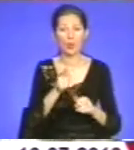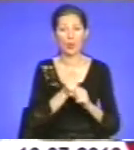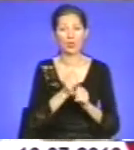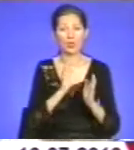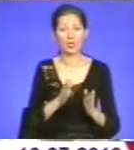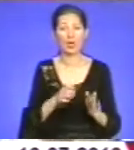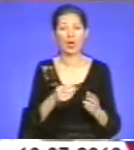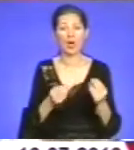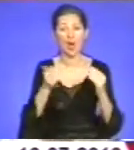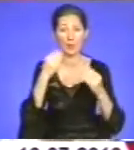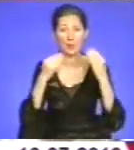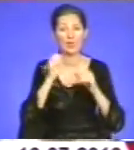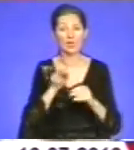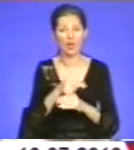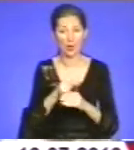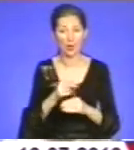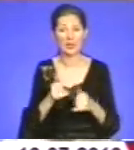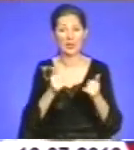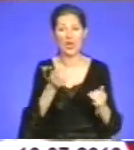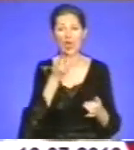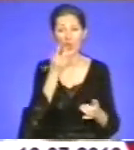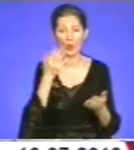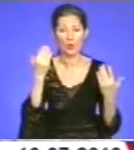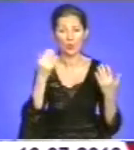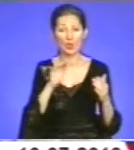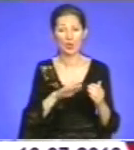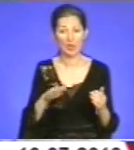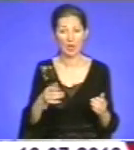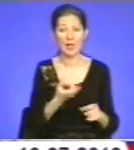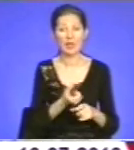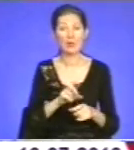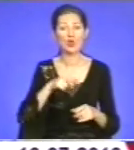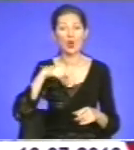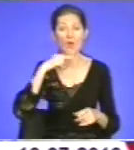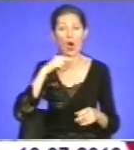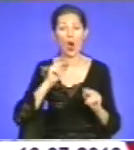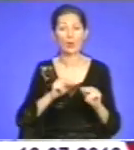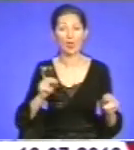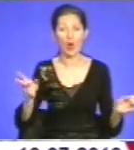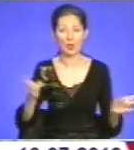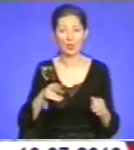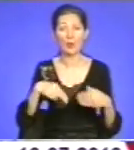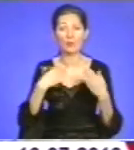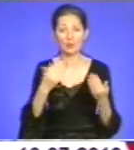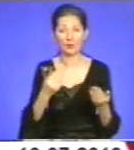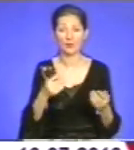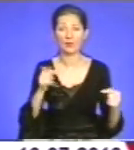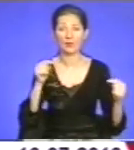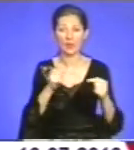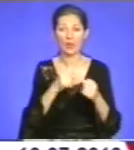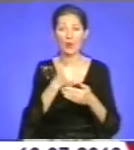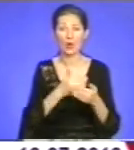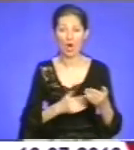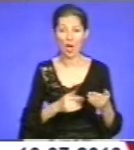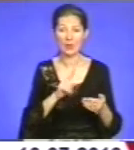Але, зазначає Ігор Чорний, для доброго відпочинку дітей найбільшу увагу педагогам треба приділяти відповідній програмі.